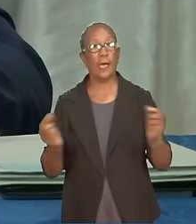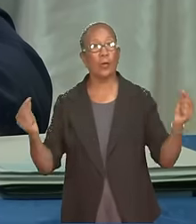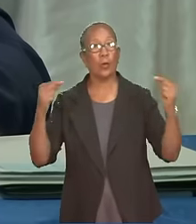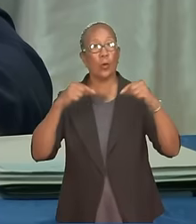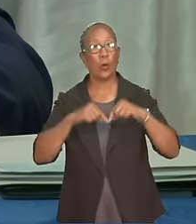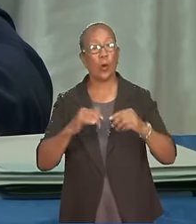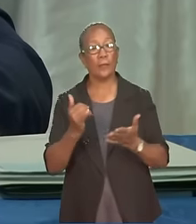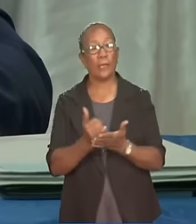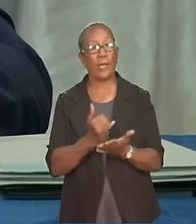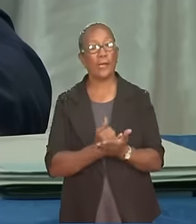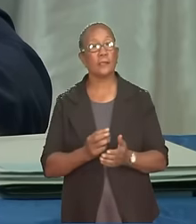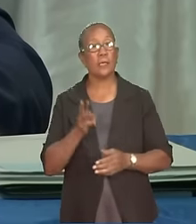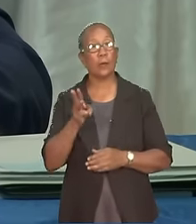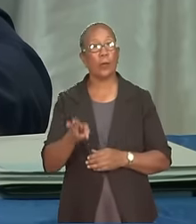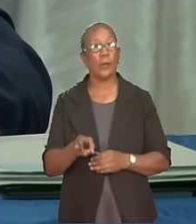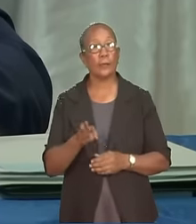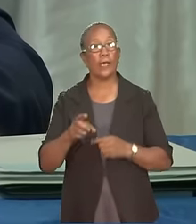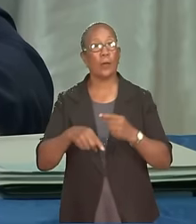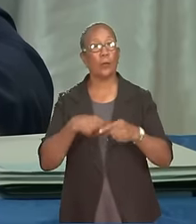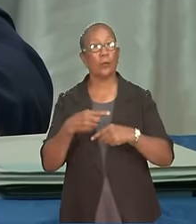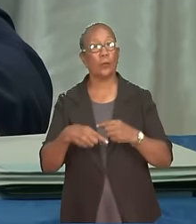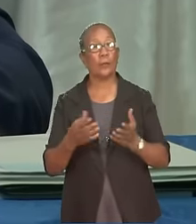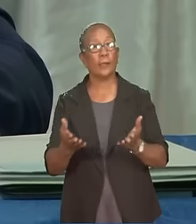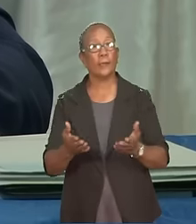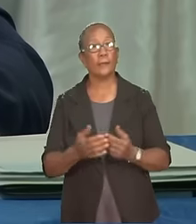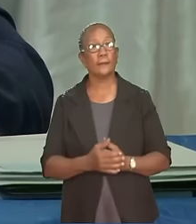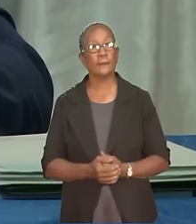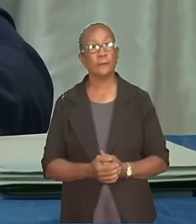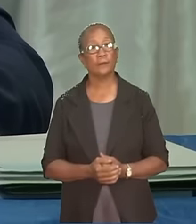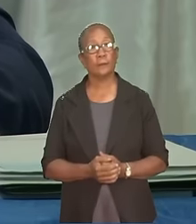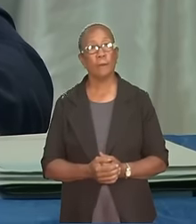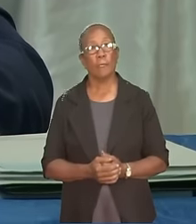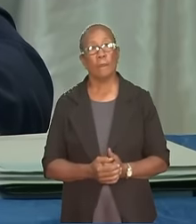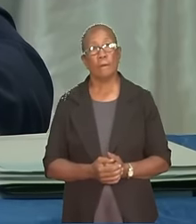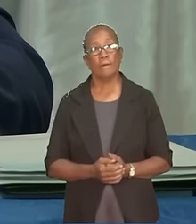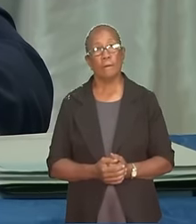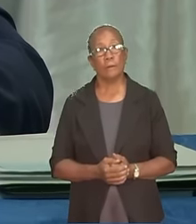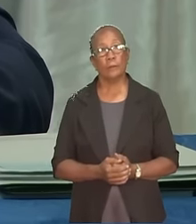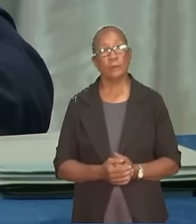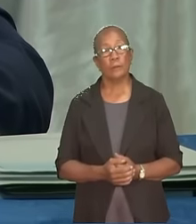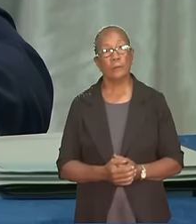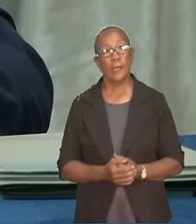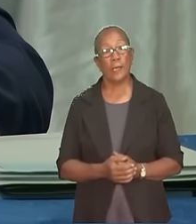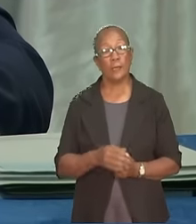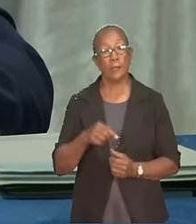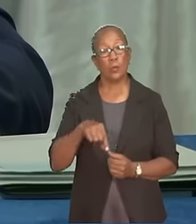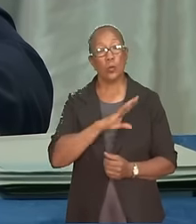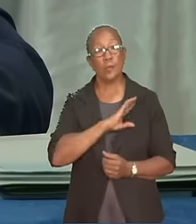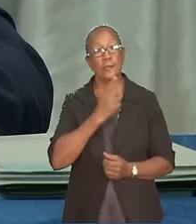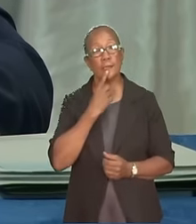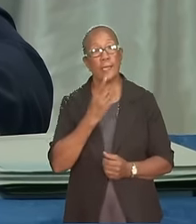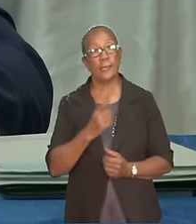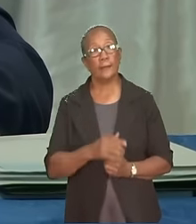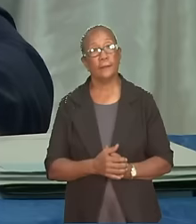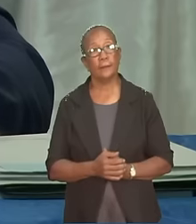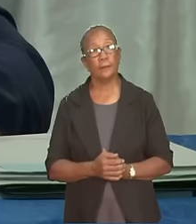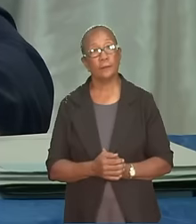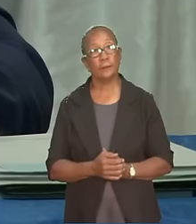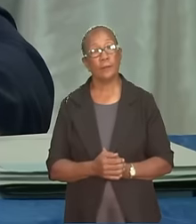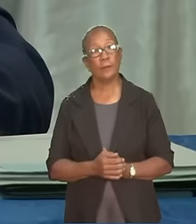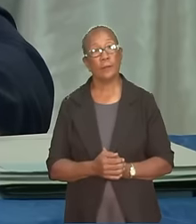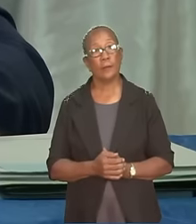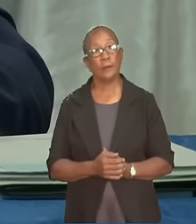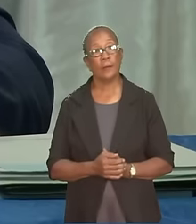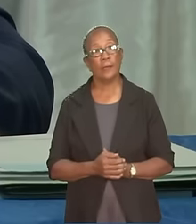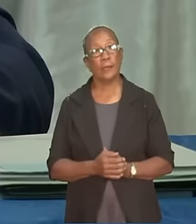laatste kwartaal van 2024. Er is op een gegeven moment een bericht verschenen